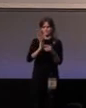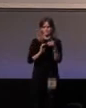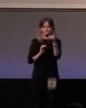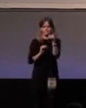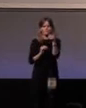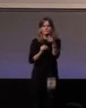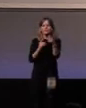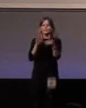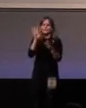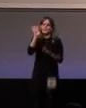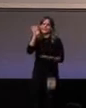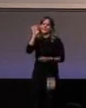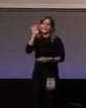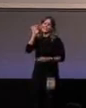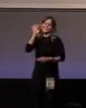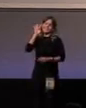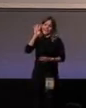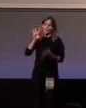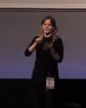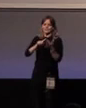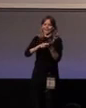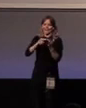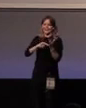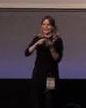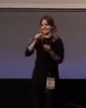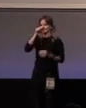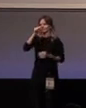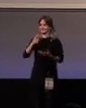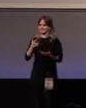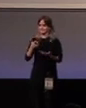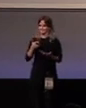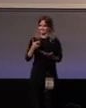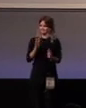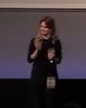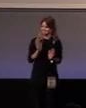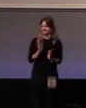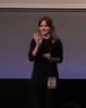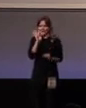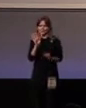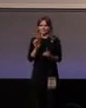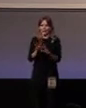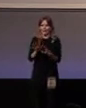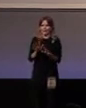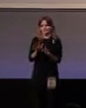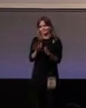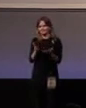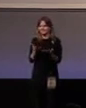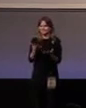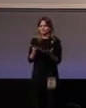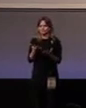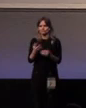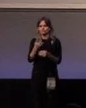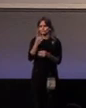aan onze biedt voor mee what she said yes het is de future to be complexiteit en biedt going back gebied maybe you can